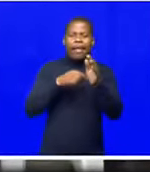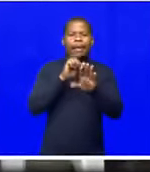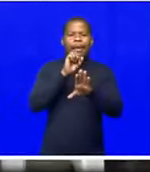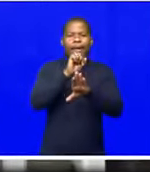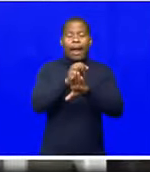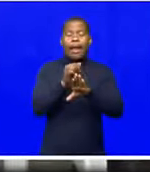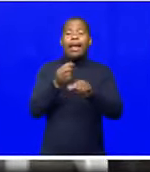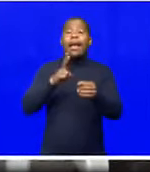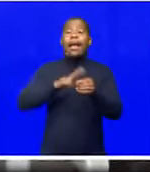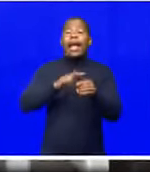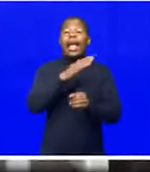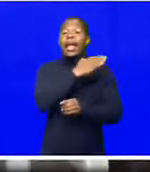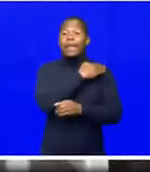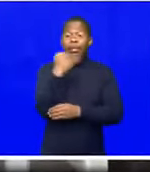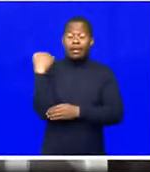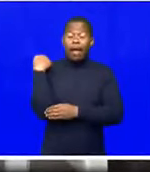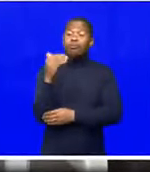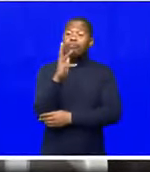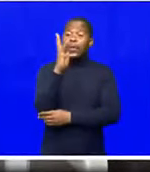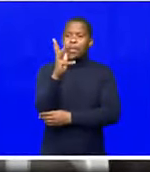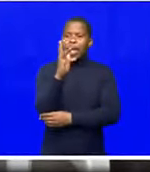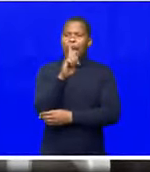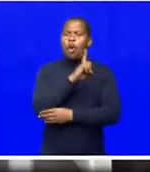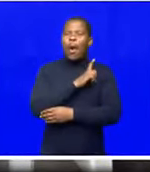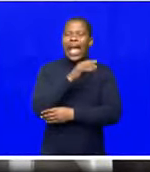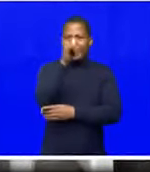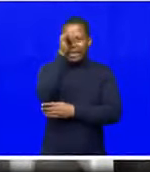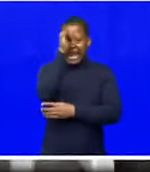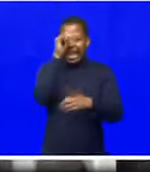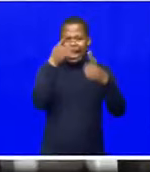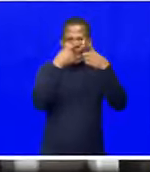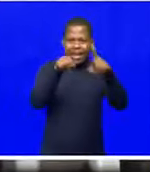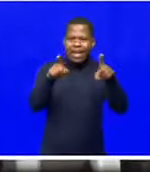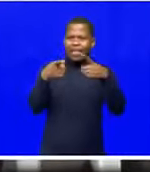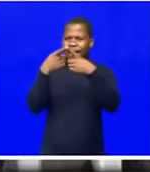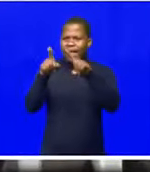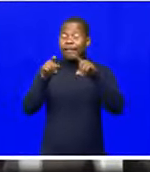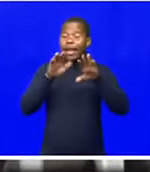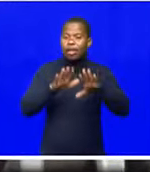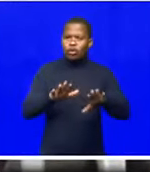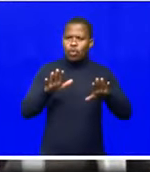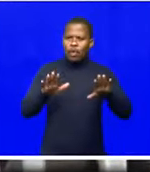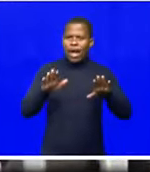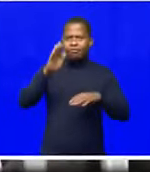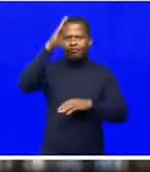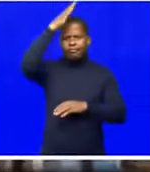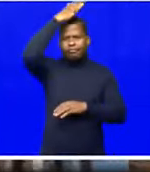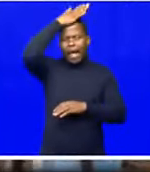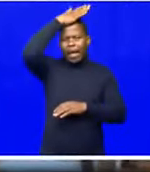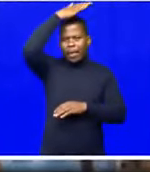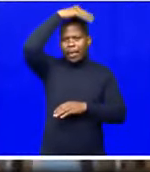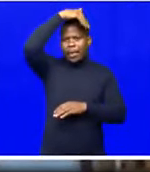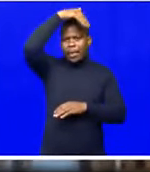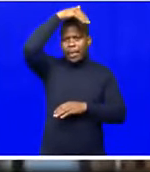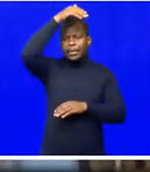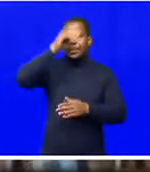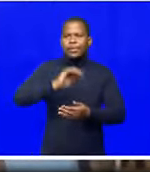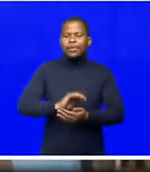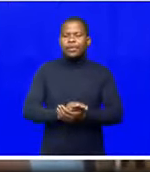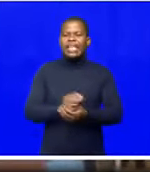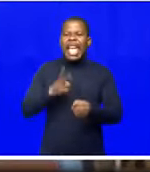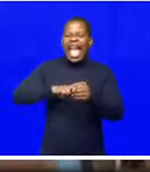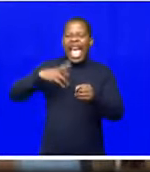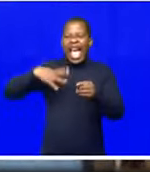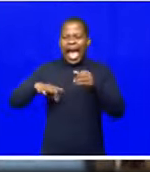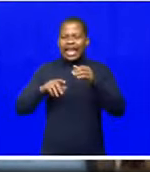yasendondozi ngesikhathi kuphothula abafundi bemakhono lehlukene labafundze kasebenta National Institute. Labanye bayathunga,